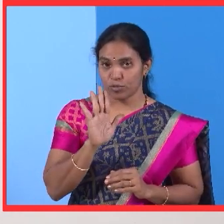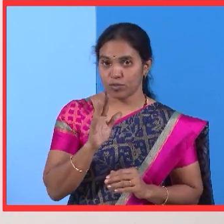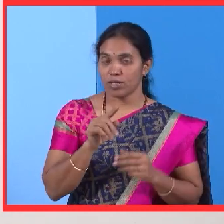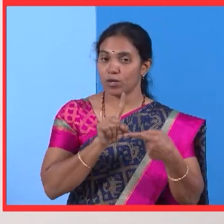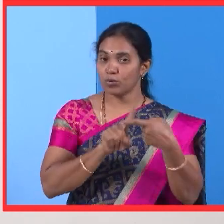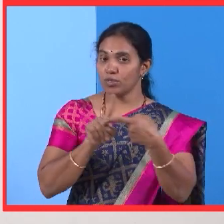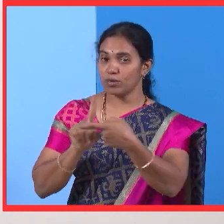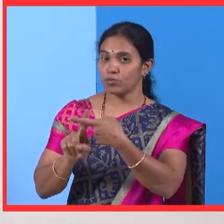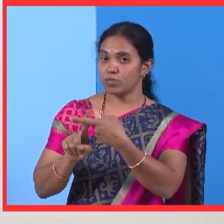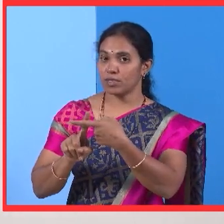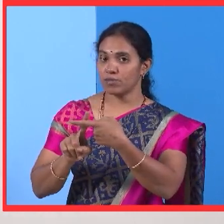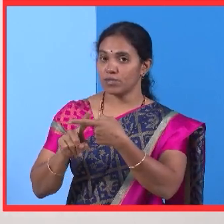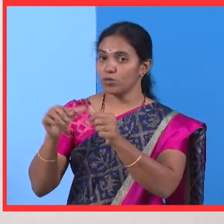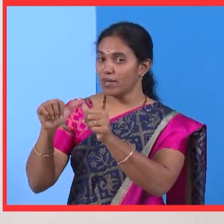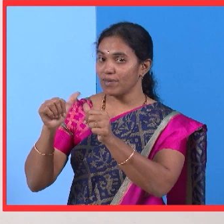மூணு